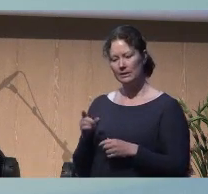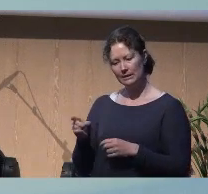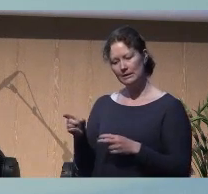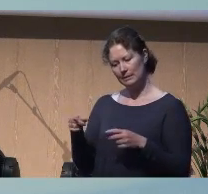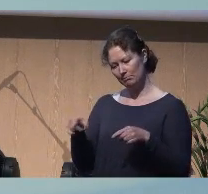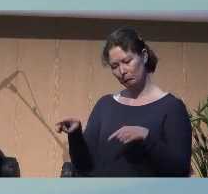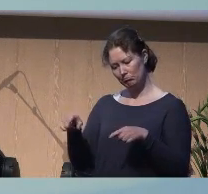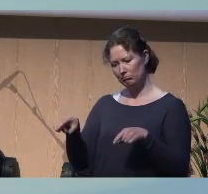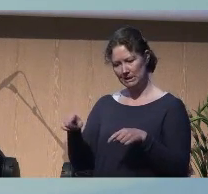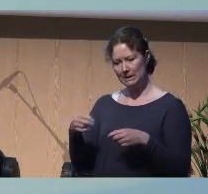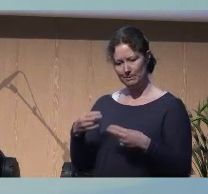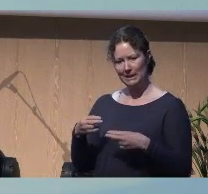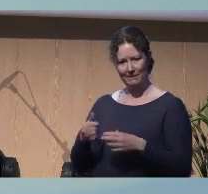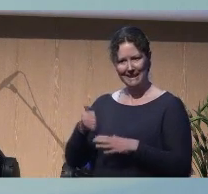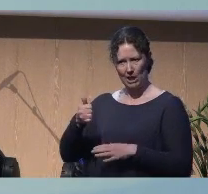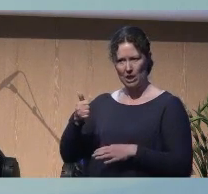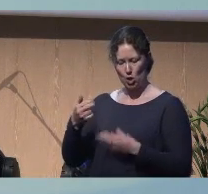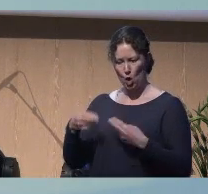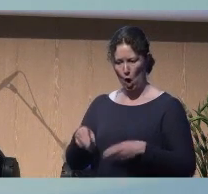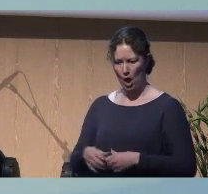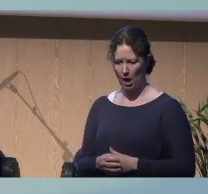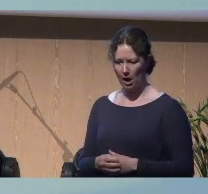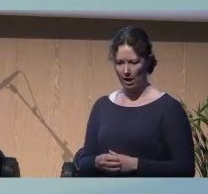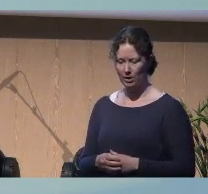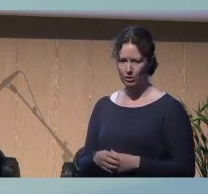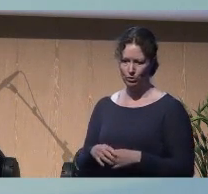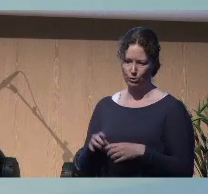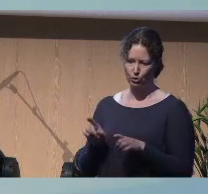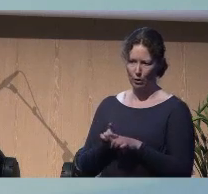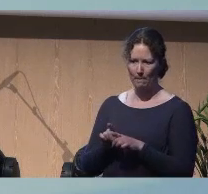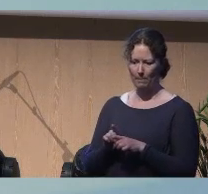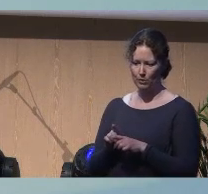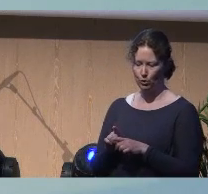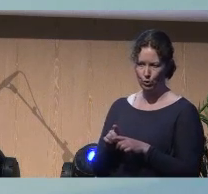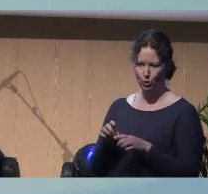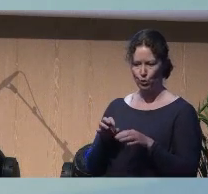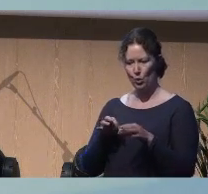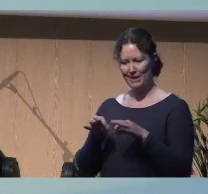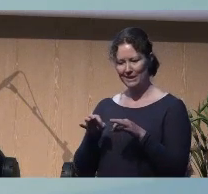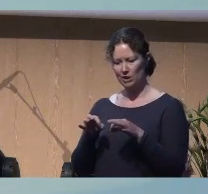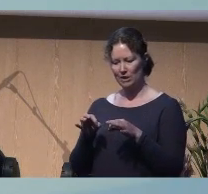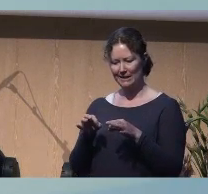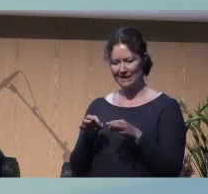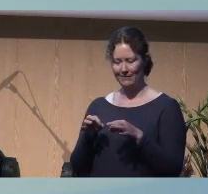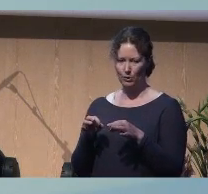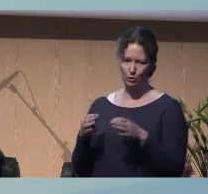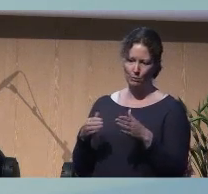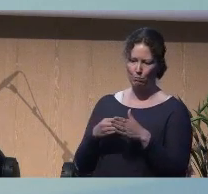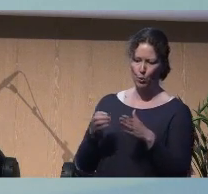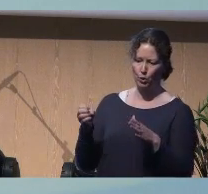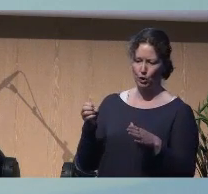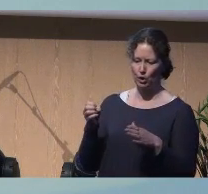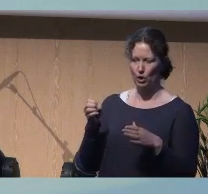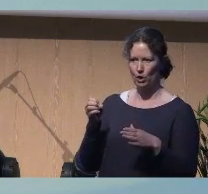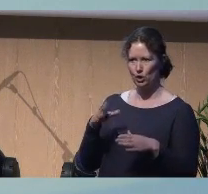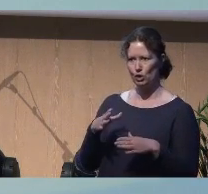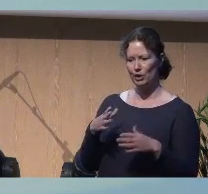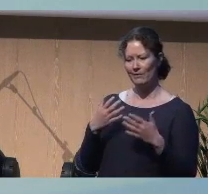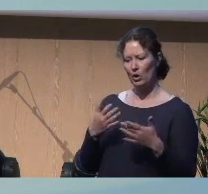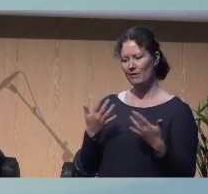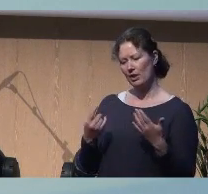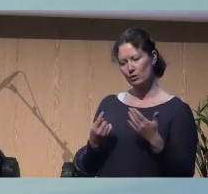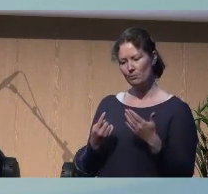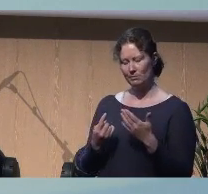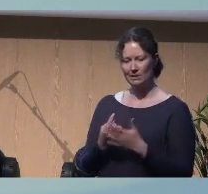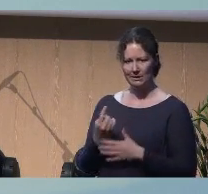viktig rolle som korrektiv, som motlys i forhold til hva som